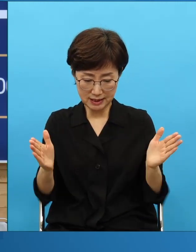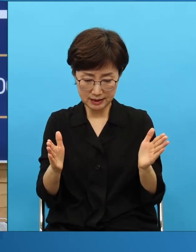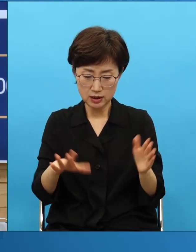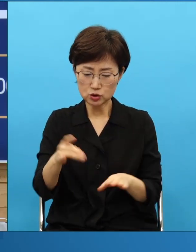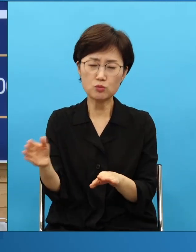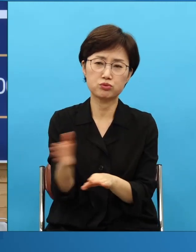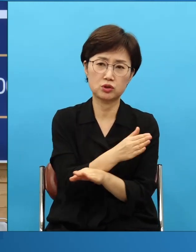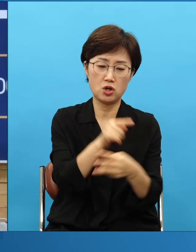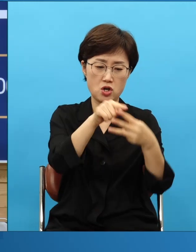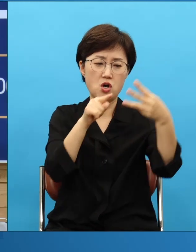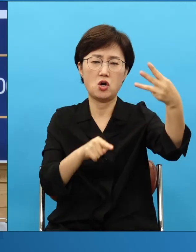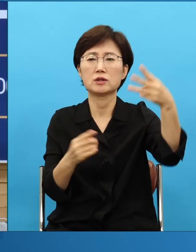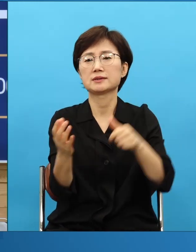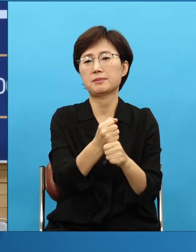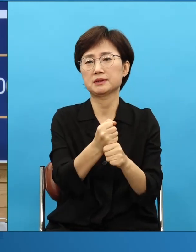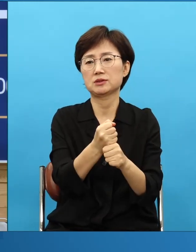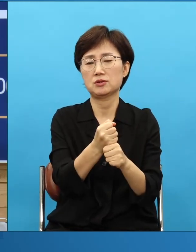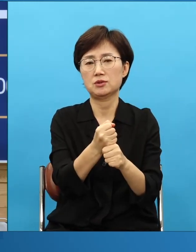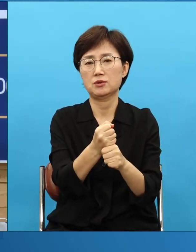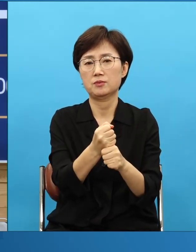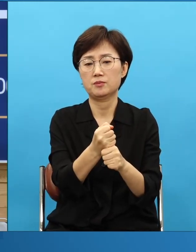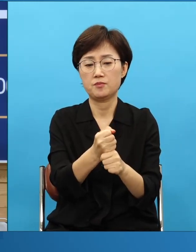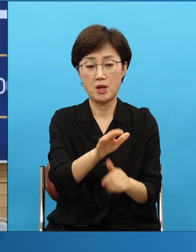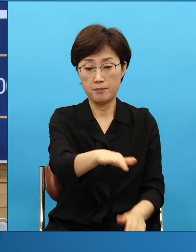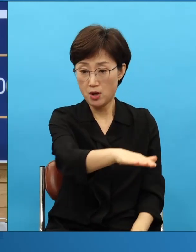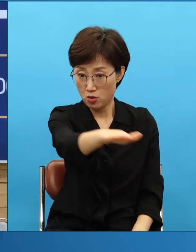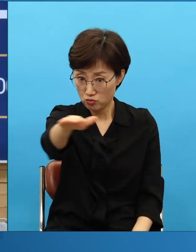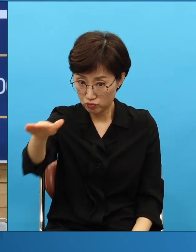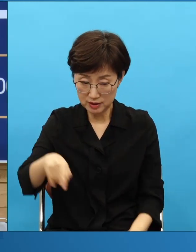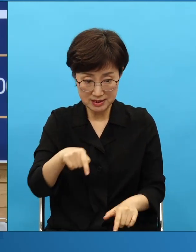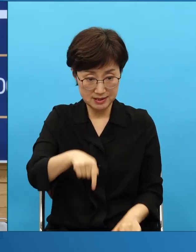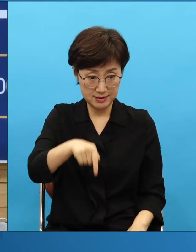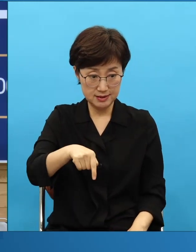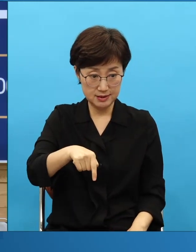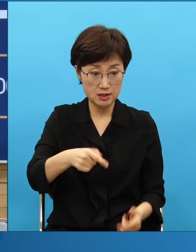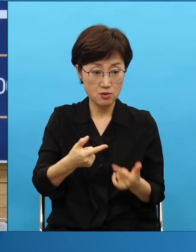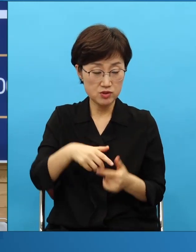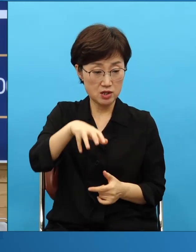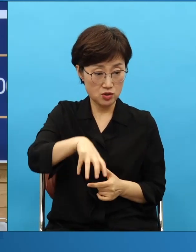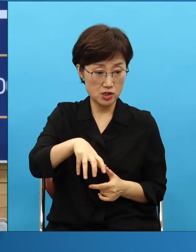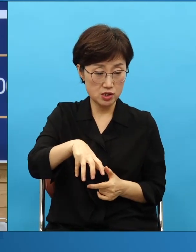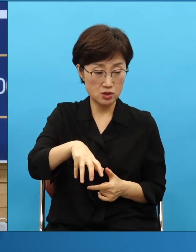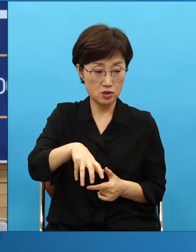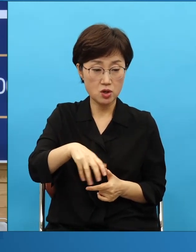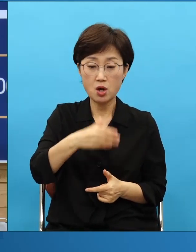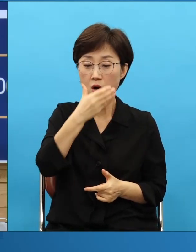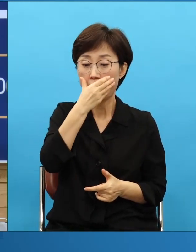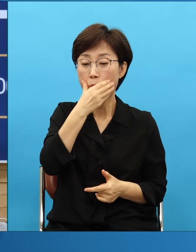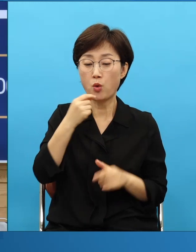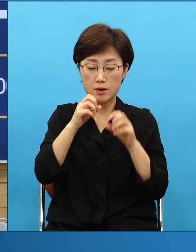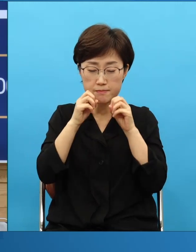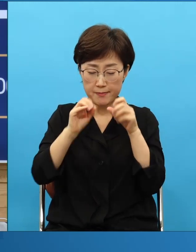beginning. 우리는 여기서 전 세계를 복음화할 수 있도록 기도를 시작한 겁니다. We started the prayer to do